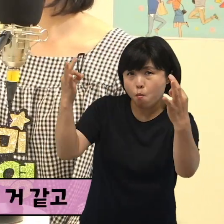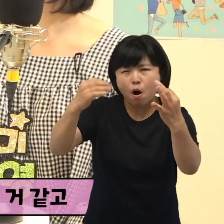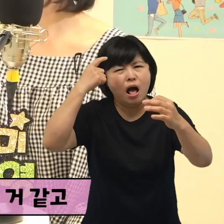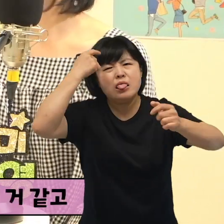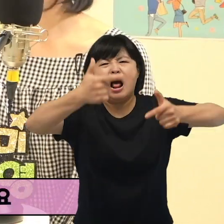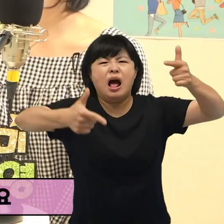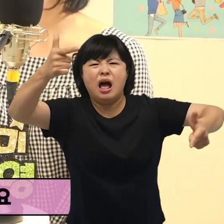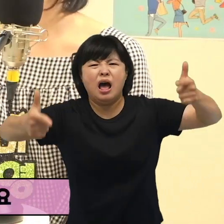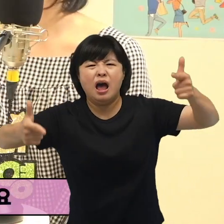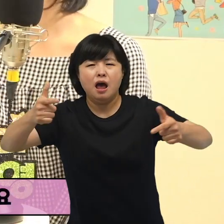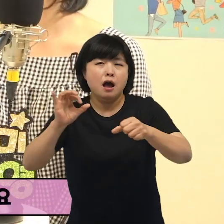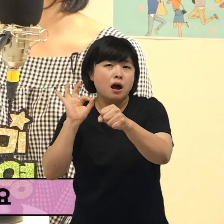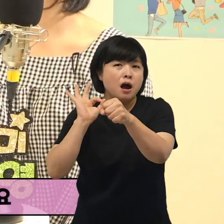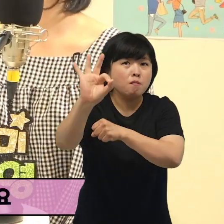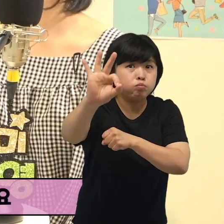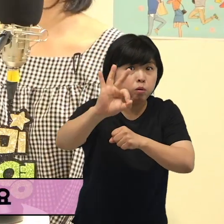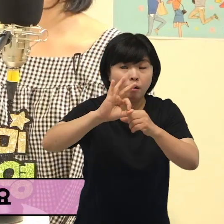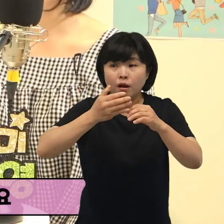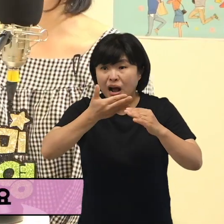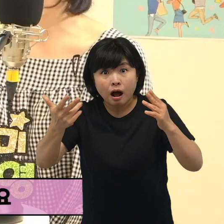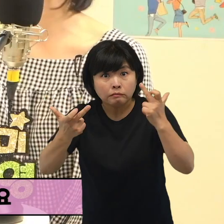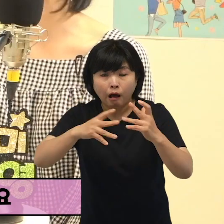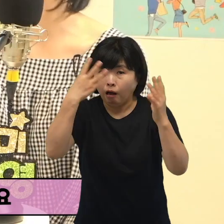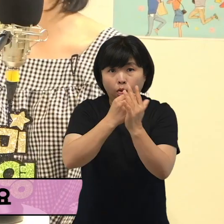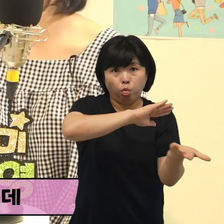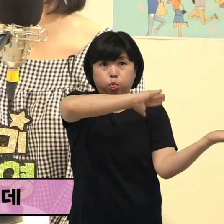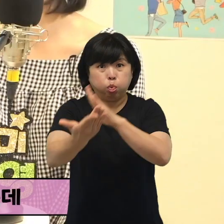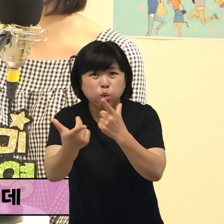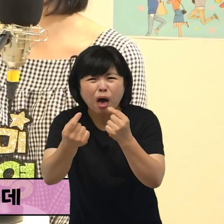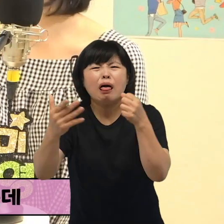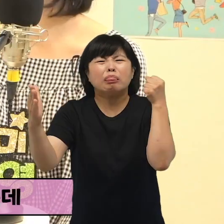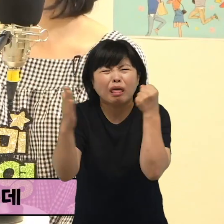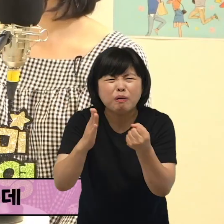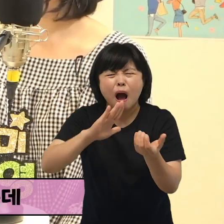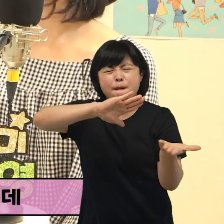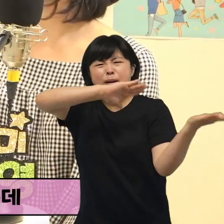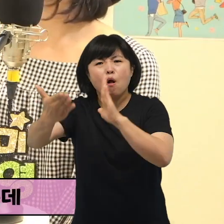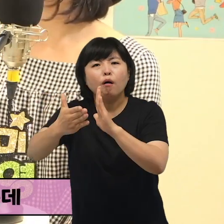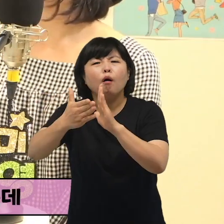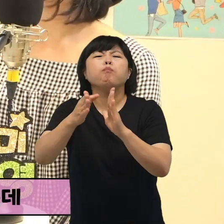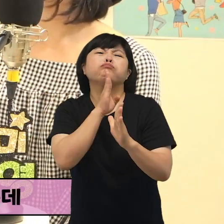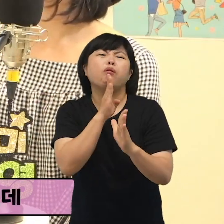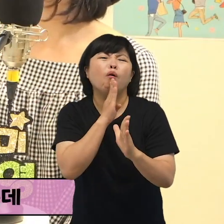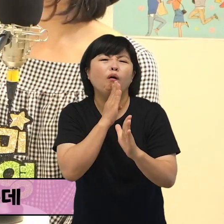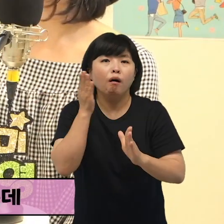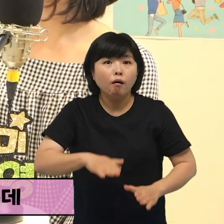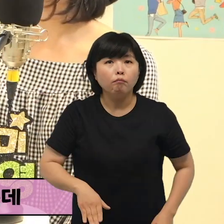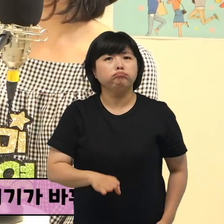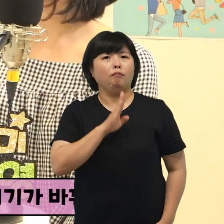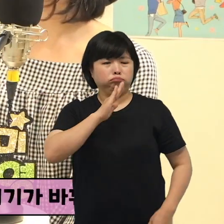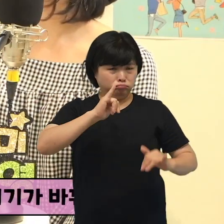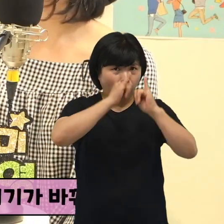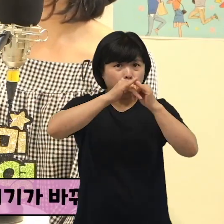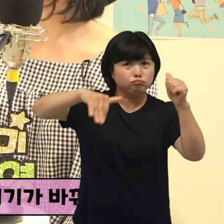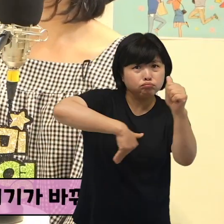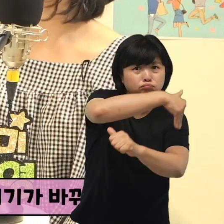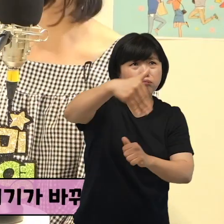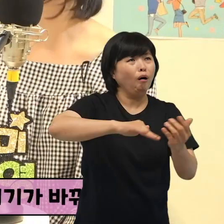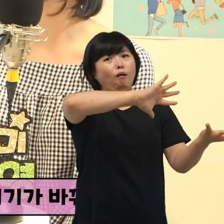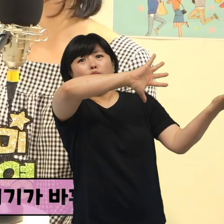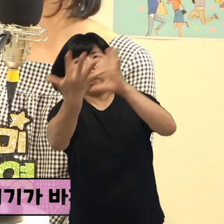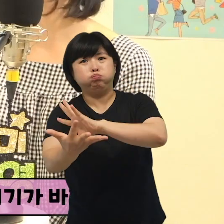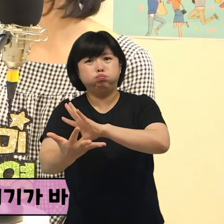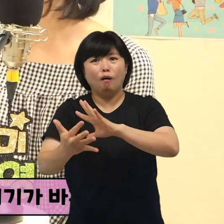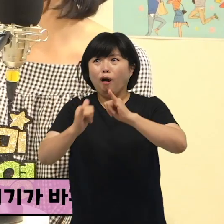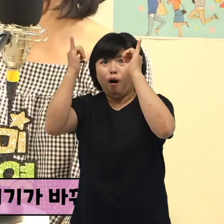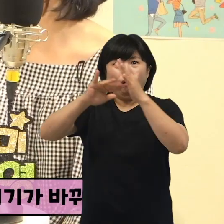것 같고 정말 이 10년이면 강산이 바뀌잖아요. 맞아요. 정말 그렇기 때문에 강산도 바뀌는데 사회 분위기도 당연히 바뀌고